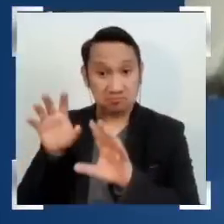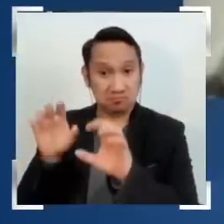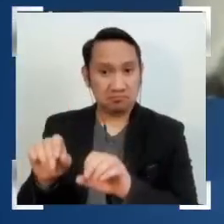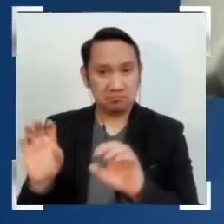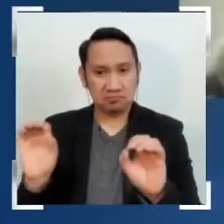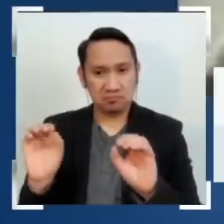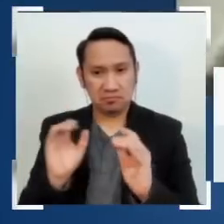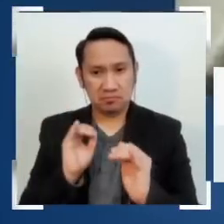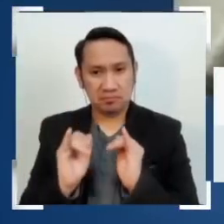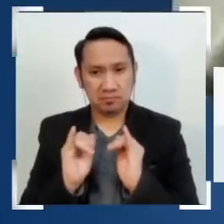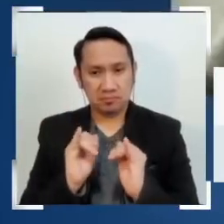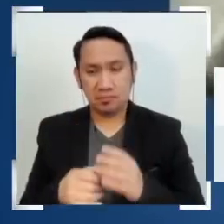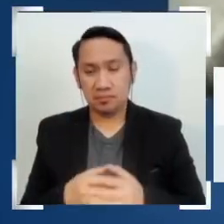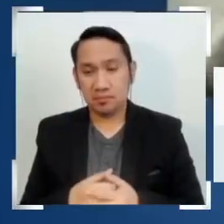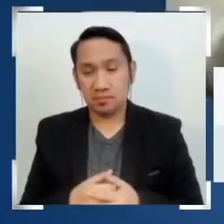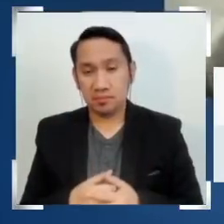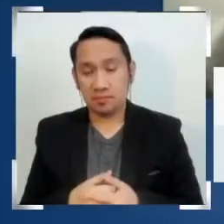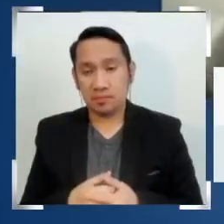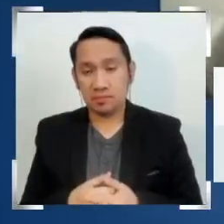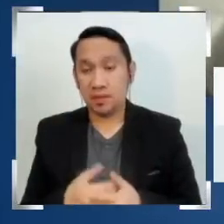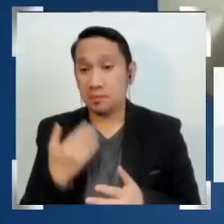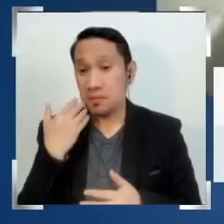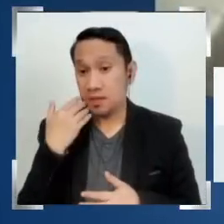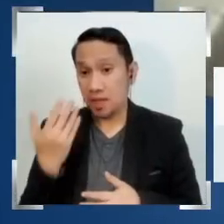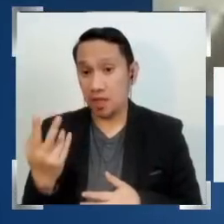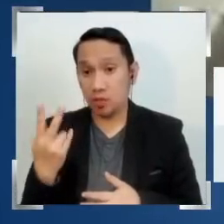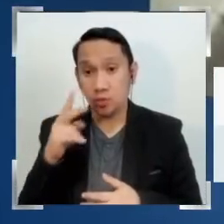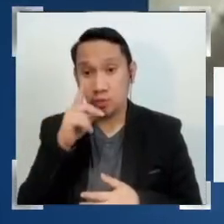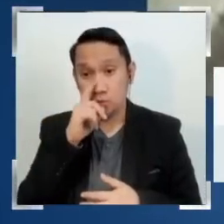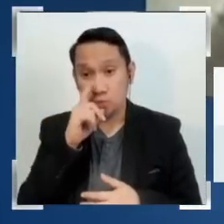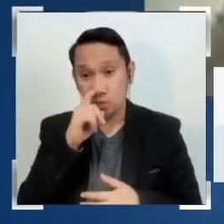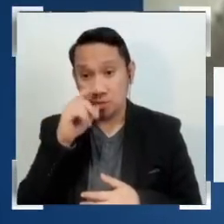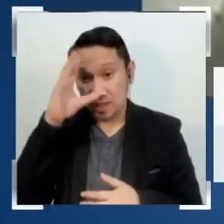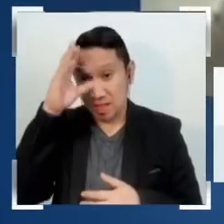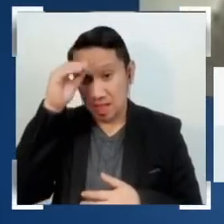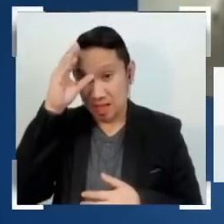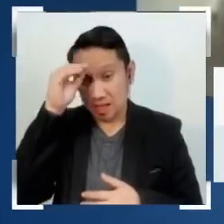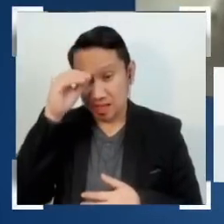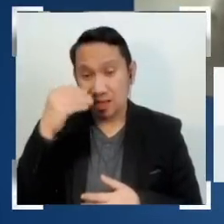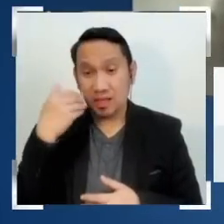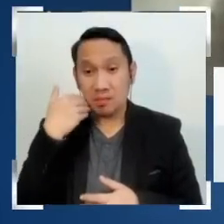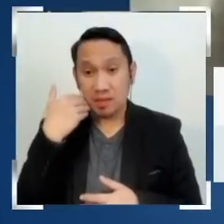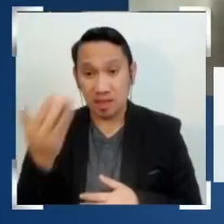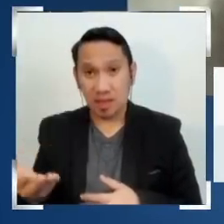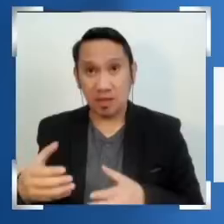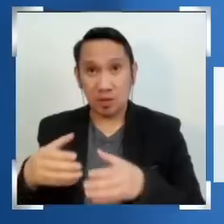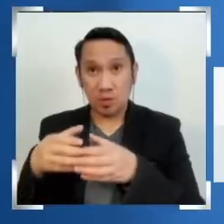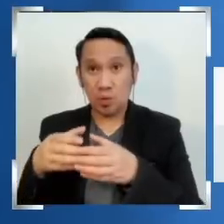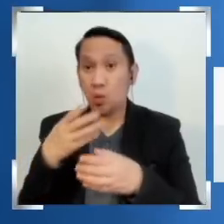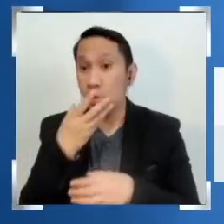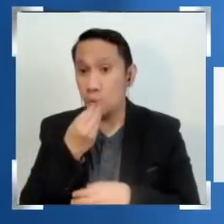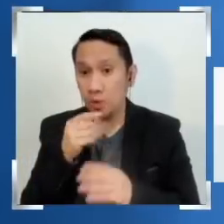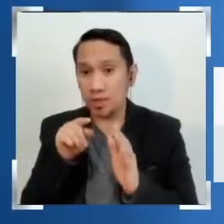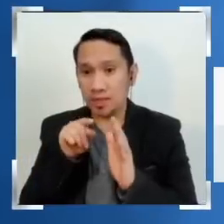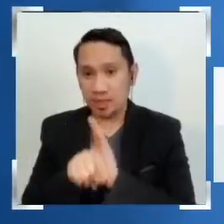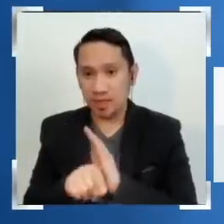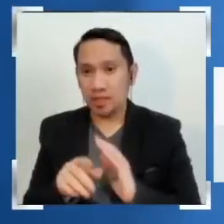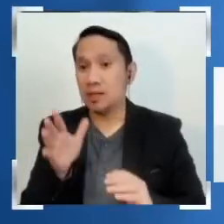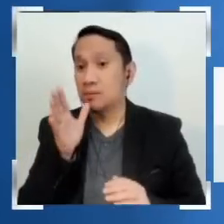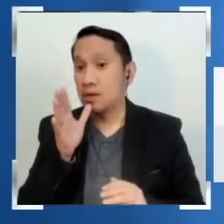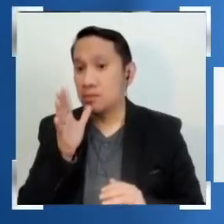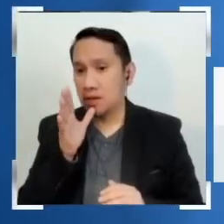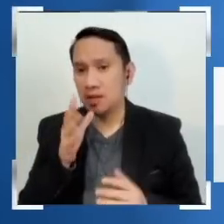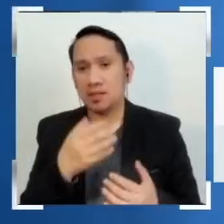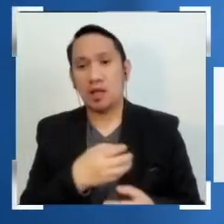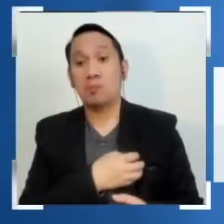Patay sa pananakal ang 2 taong gulang na batang lalaki sa Bacoor, Cavite. Ang suspect, sarili nitong ina, na ayon sa mga otoridad ay